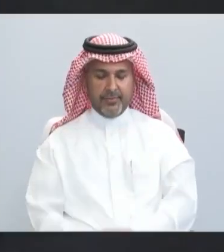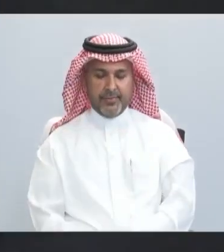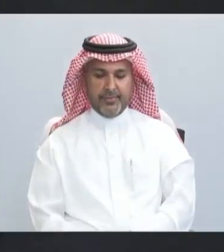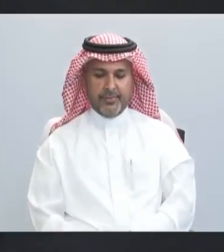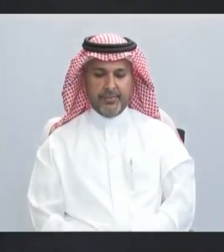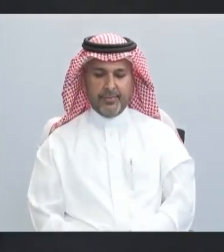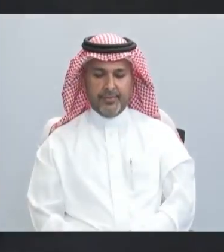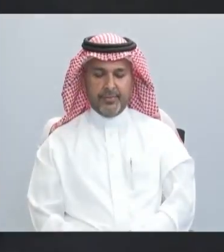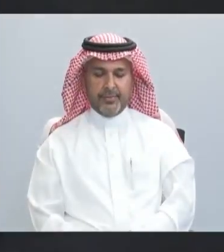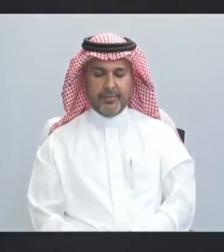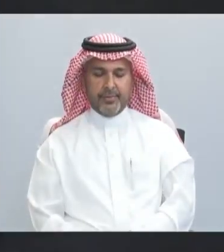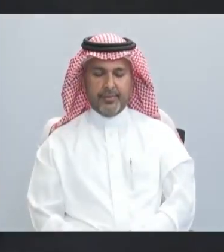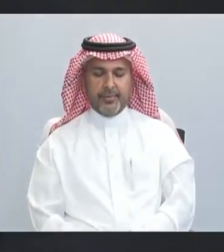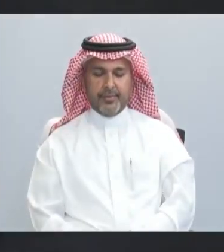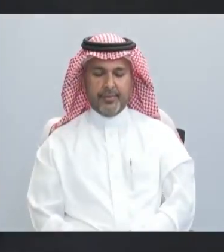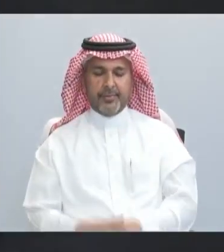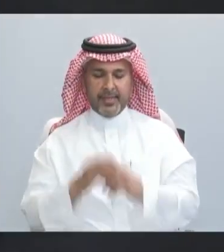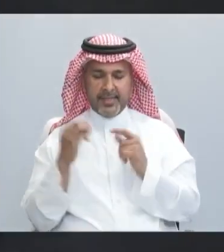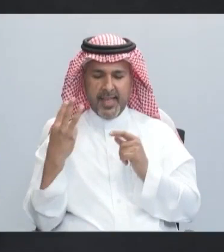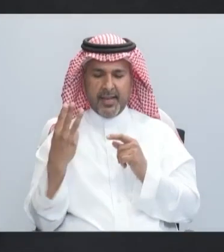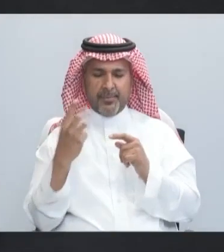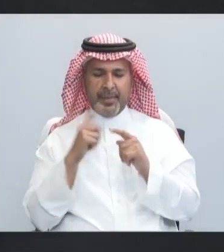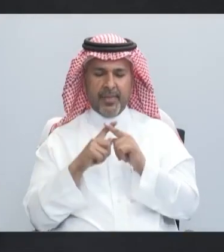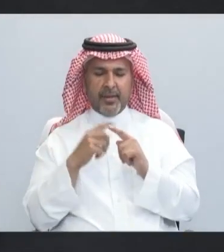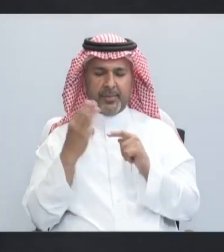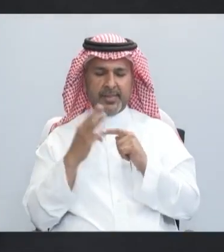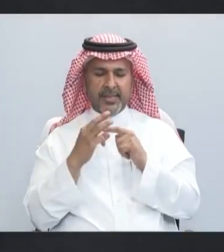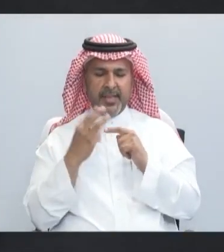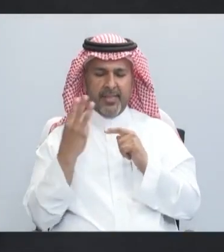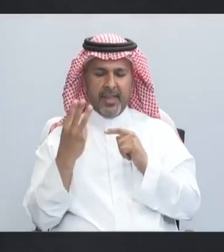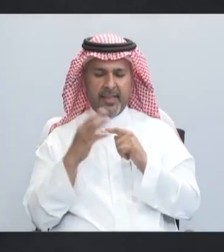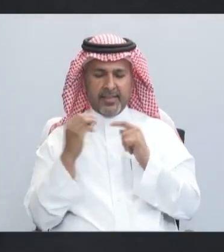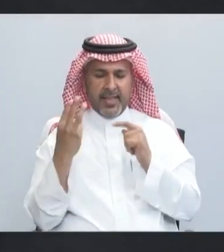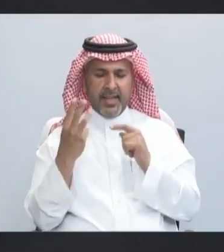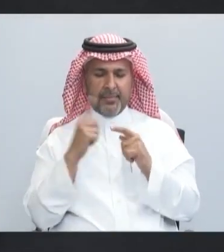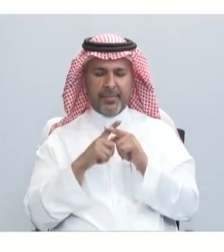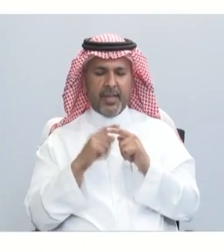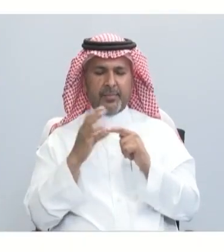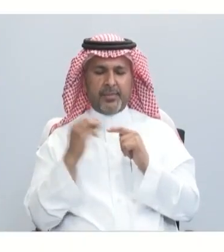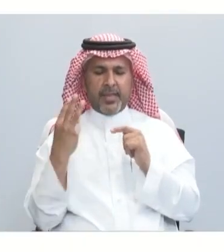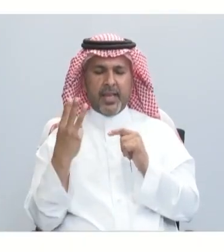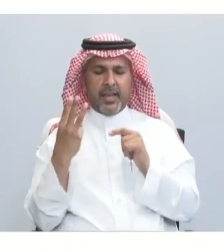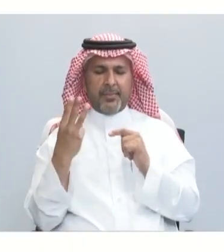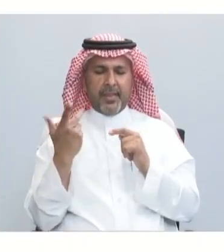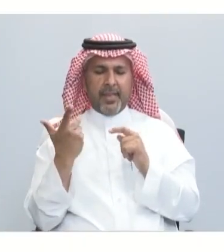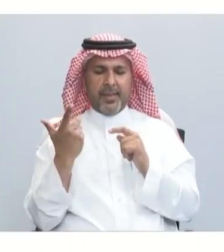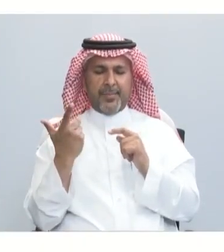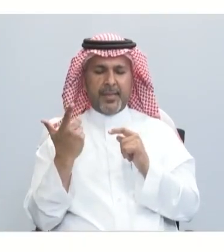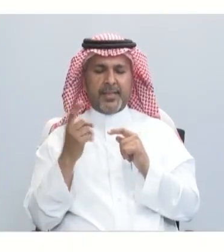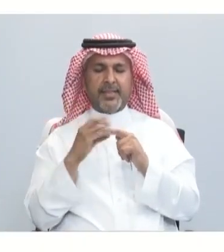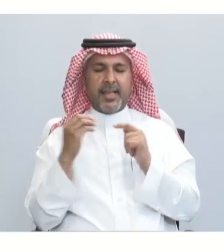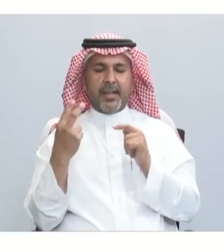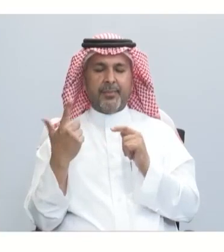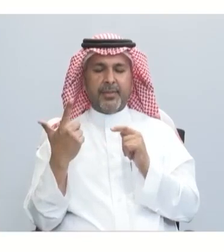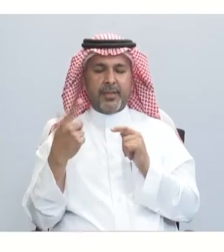ثلاث مرات يعطيني سال 27 اللي هو سالب 3 سالب في سالب في سالب سالب 3 في 3 في 3 27 ضرب بي اس